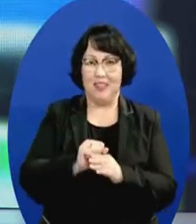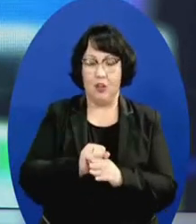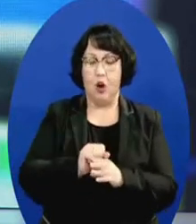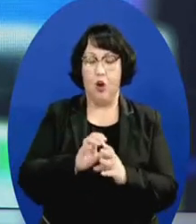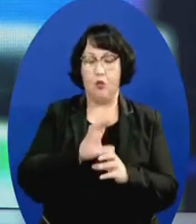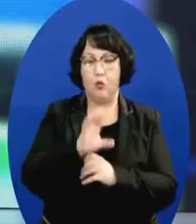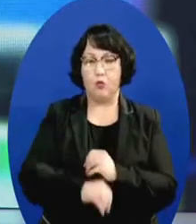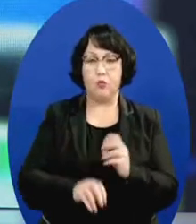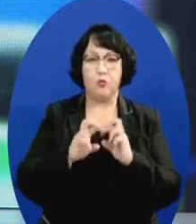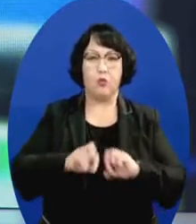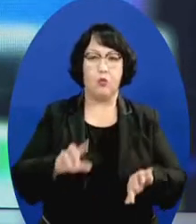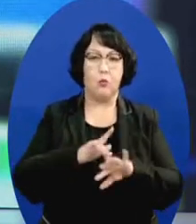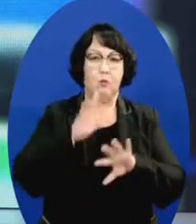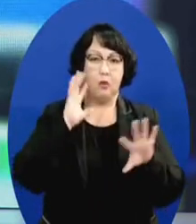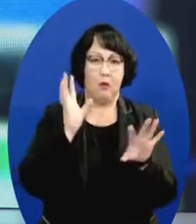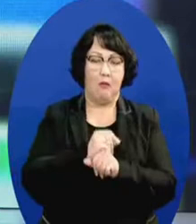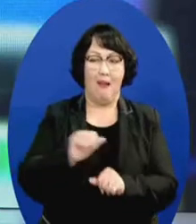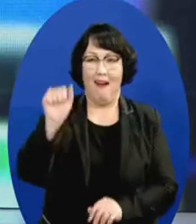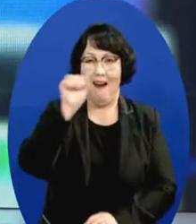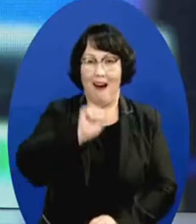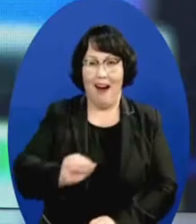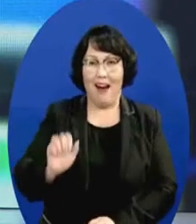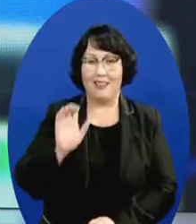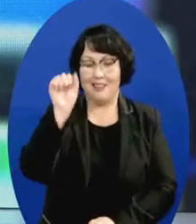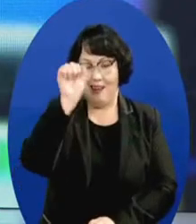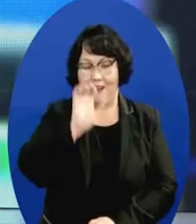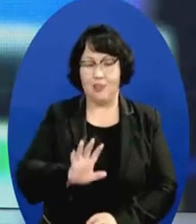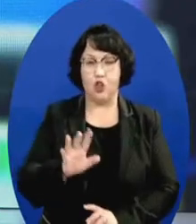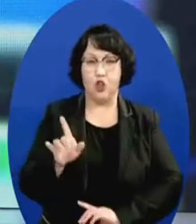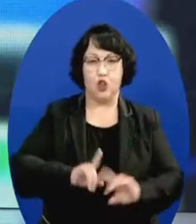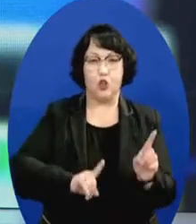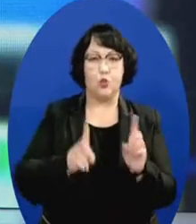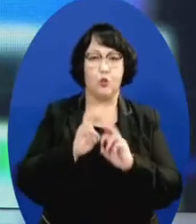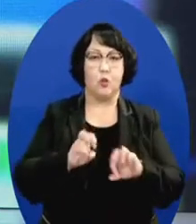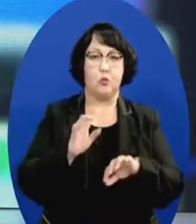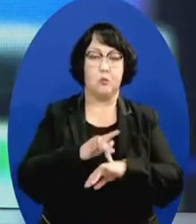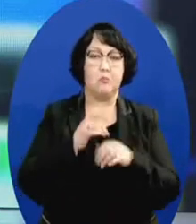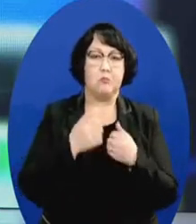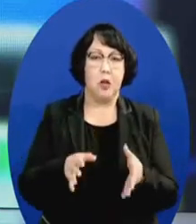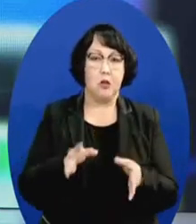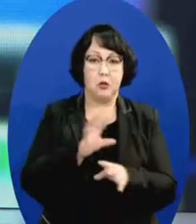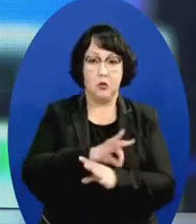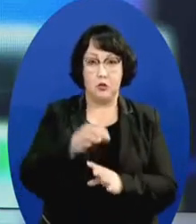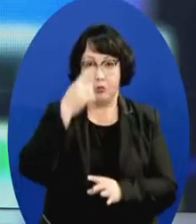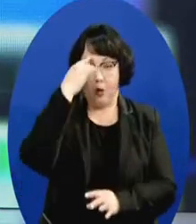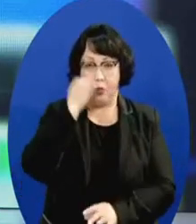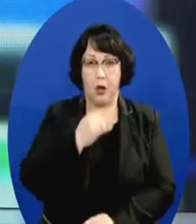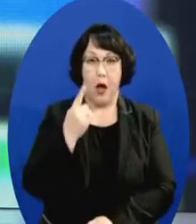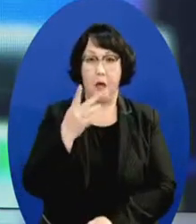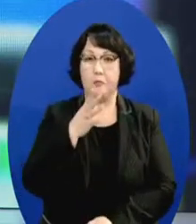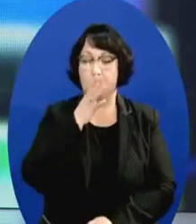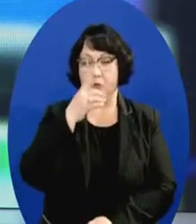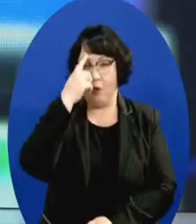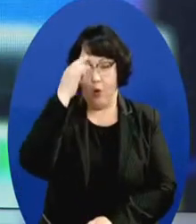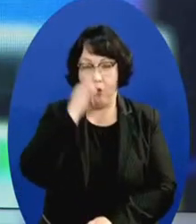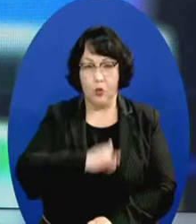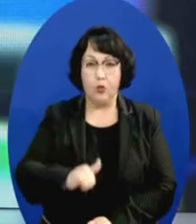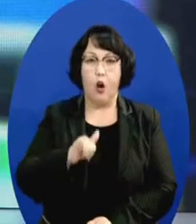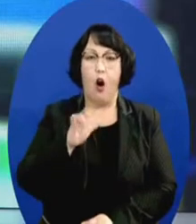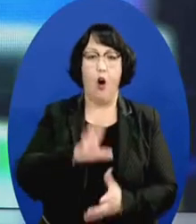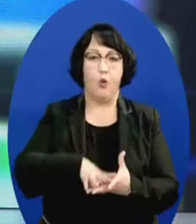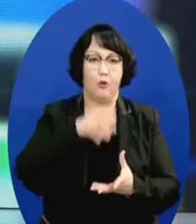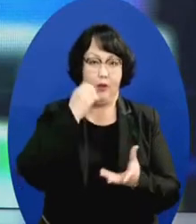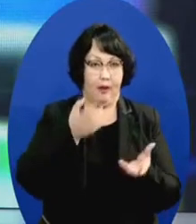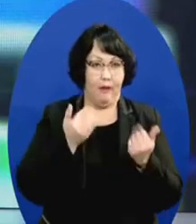байгуулах юм. Ингэснээр Аазадан өрсөлдөх үед судалгааны төвтэй болно. Төслийн ажил зөвхөн манай улсаар хязгаарлагдахгүй, Монголоос оюутан эсвэлхийн